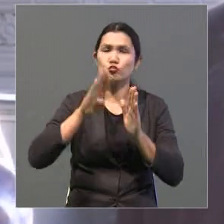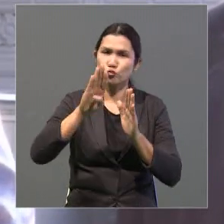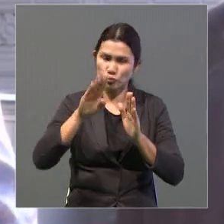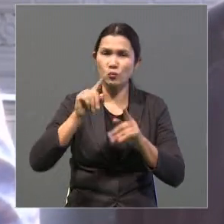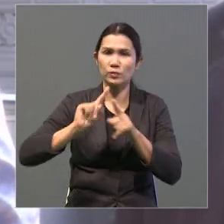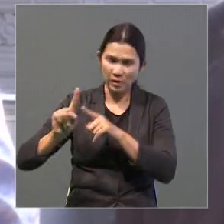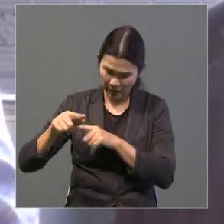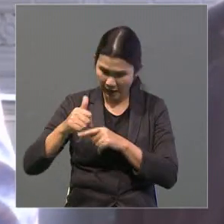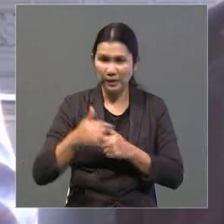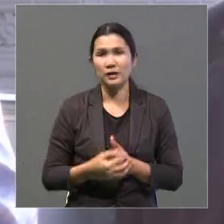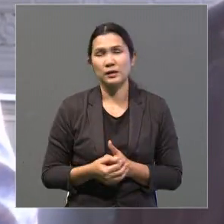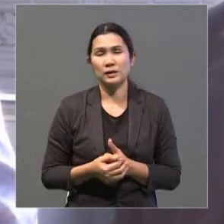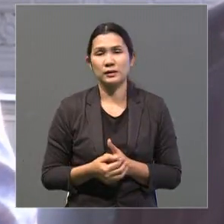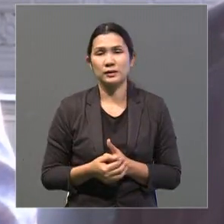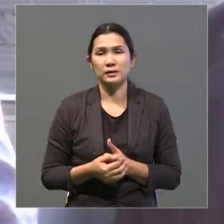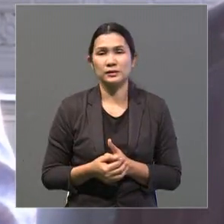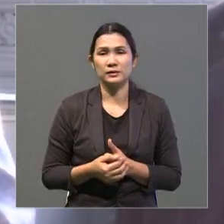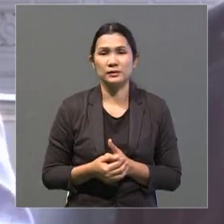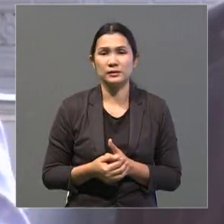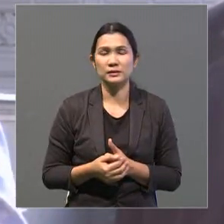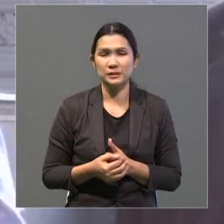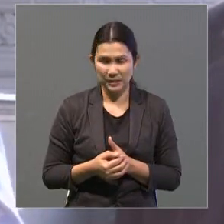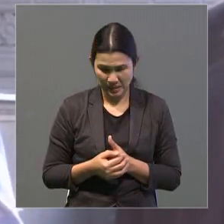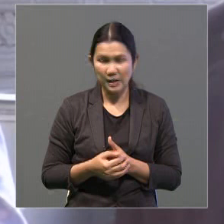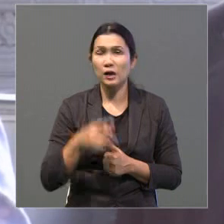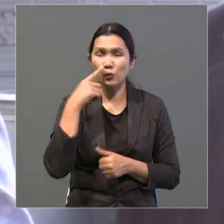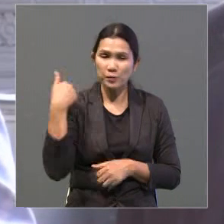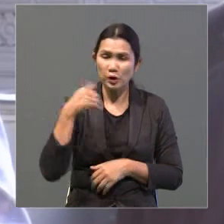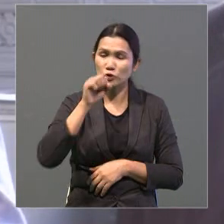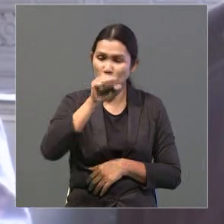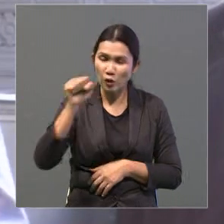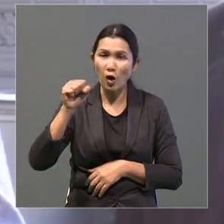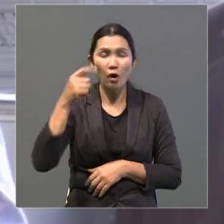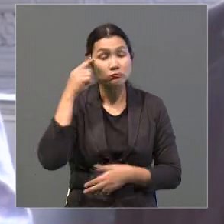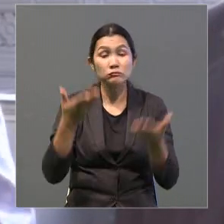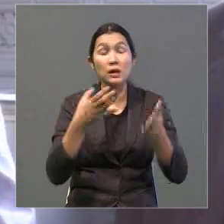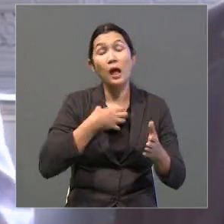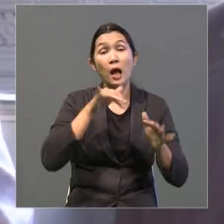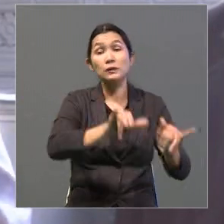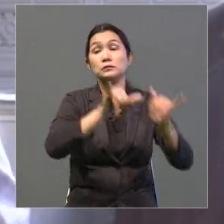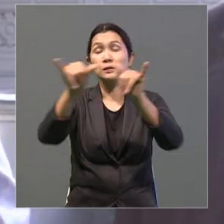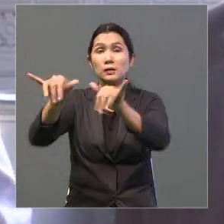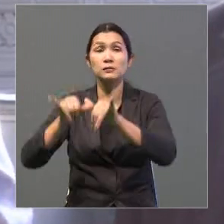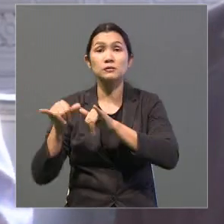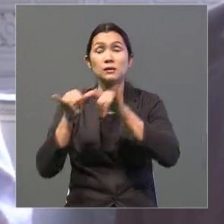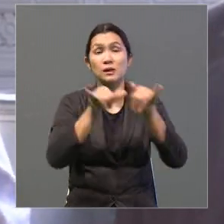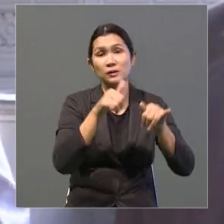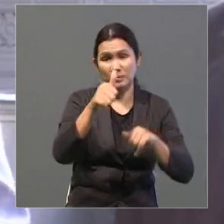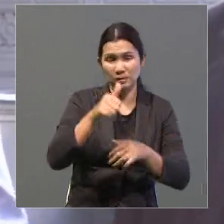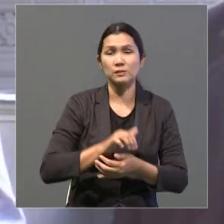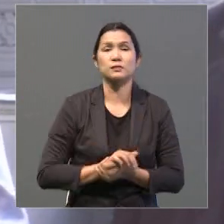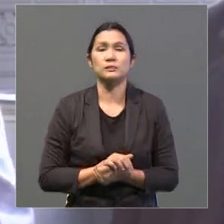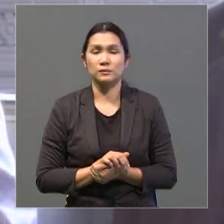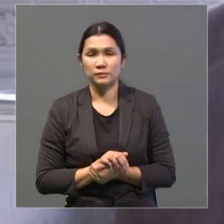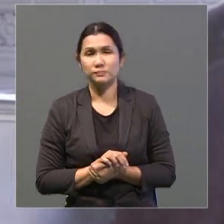ะว่าจะต้องเปิดโอกาสให้กับส.ส.ได้ย้ายพรรคตามที่เขาต้องการนะครับเพราะฉะนั้นแล้วเนี่ยก็คงเป็นไปต